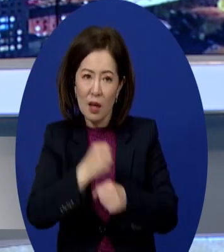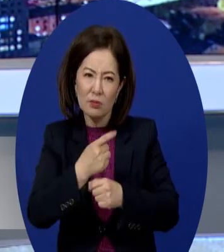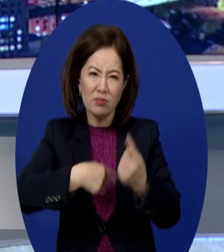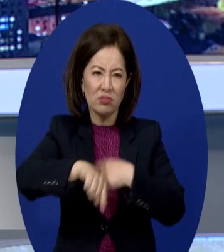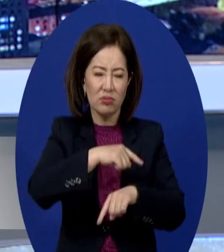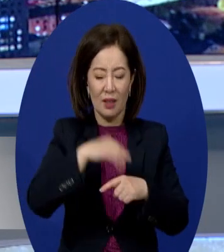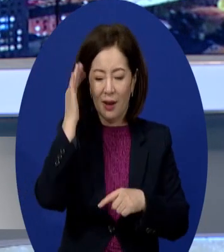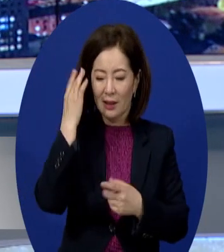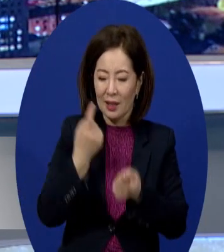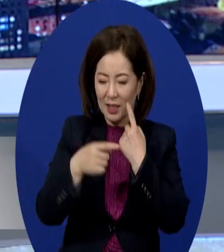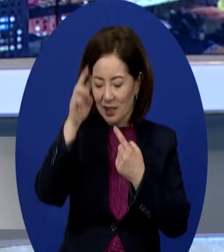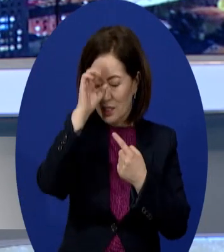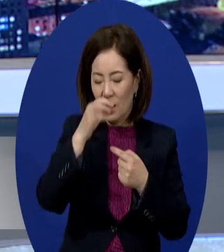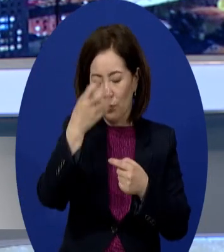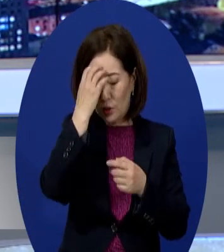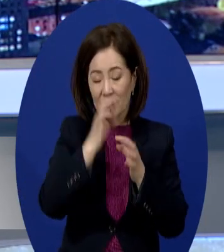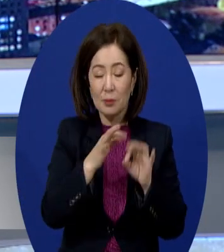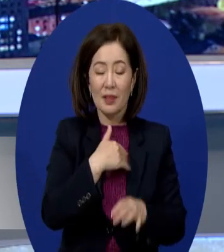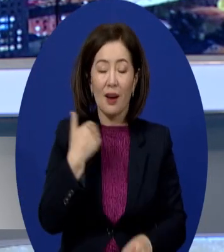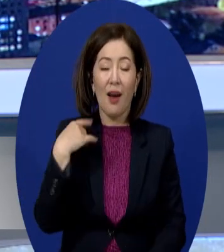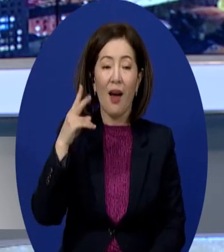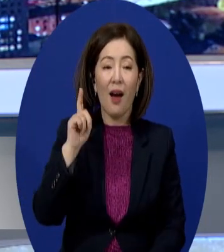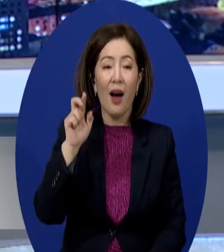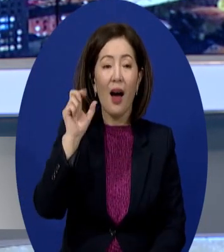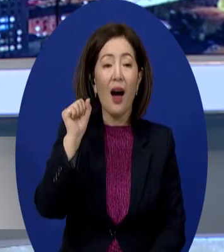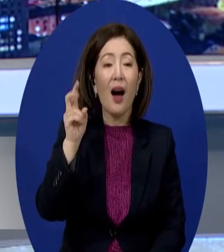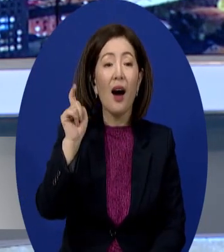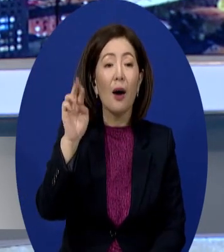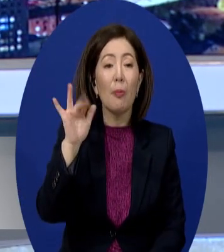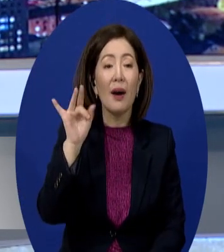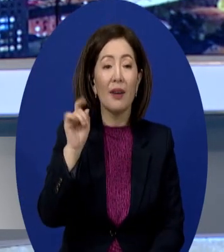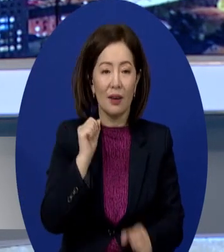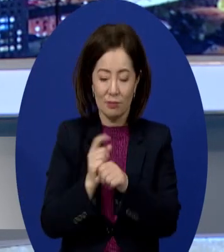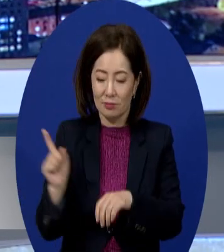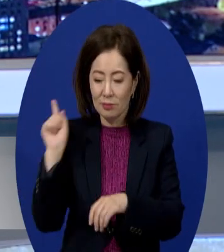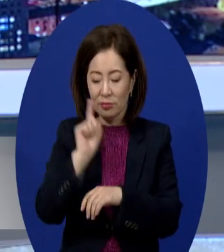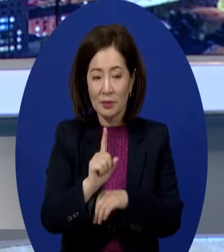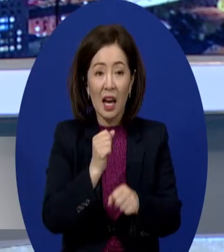гадаад харилцааны яамны төрийн нэрийн бичгийн дарга анх хоёр архлуулсан ажлын хэсэг замын үүдэд ажиллах юм байна.